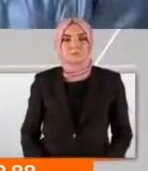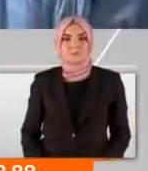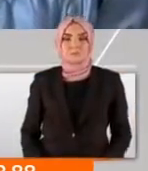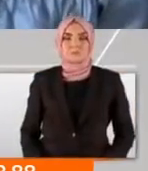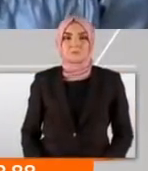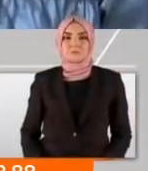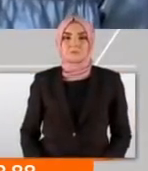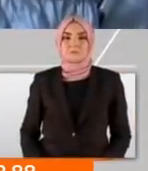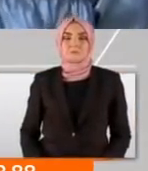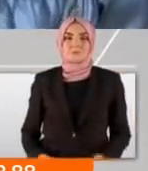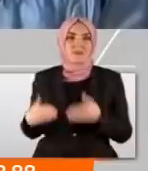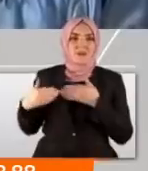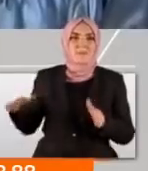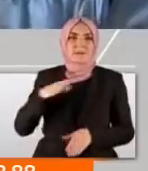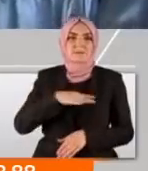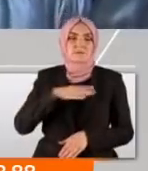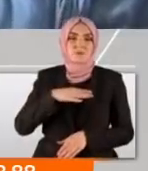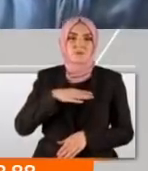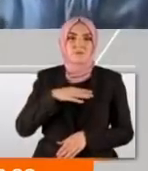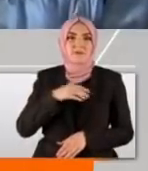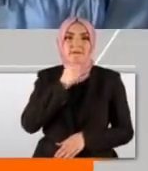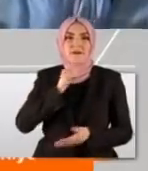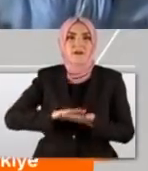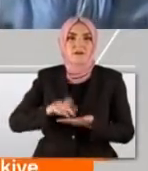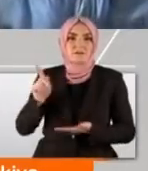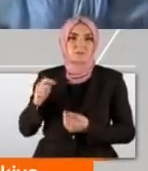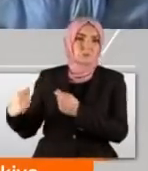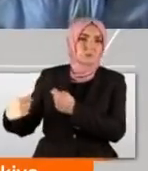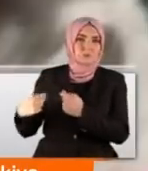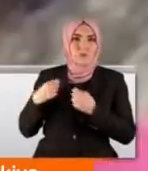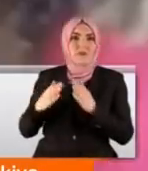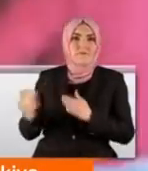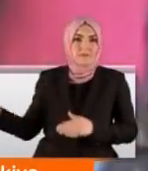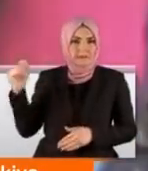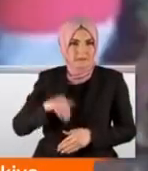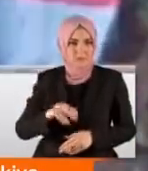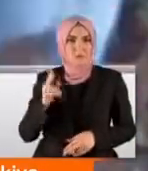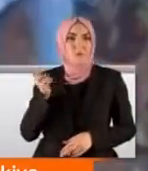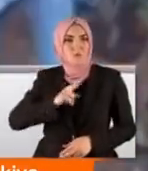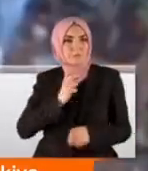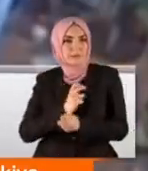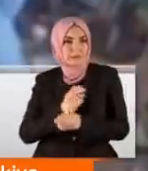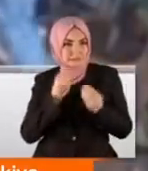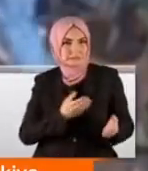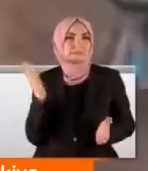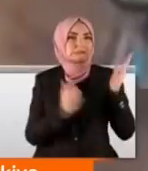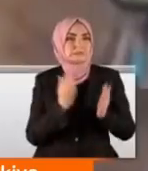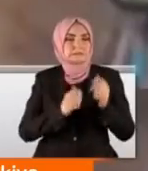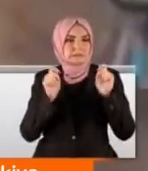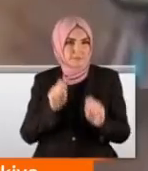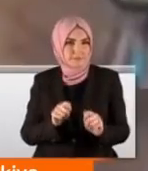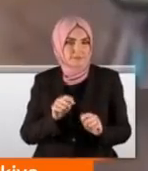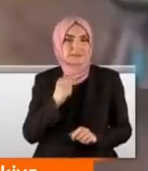Ayrılmak istediğim erkek arkadaşım zorla eve girip beni ölüm tehditleriyle darp etmeye başladı. Telefonda ayrılmak istediğini söylemiş,